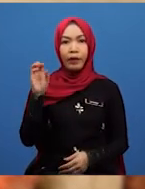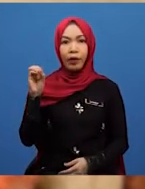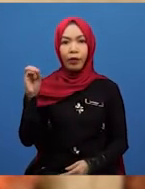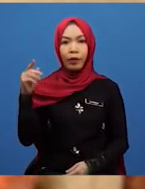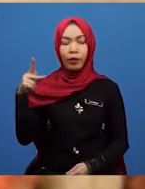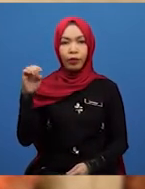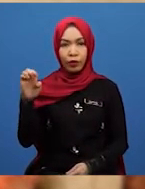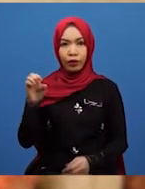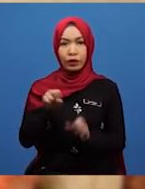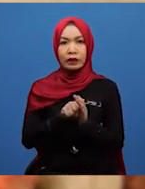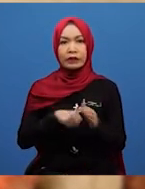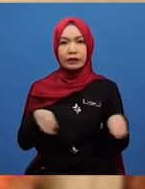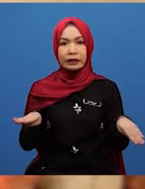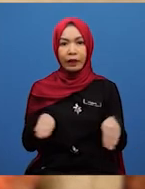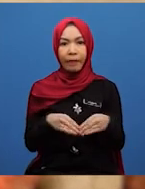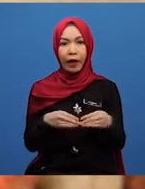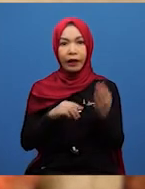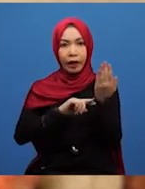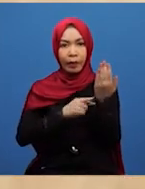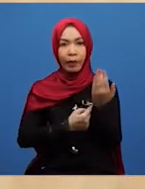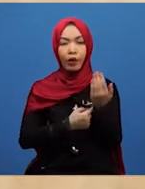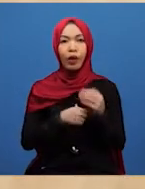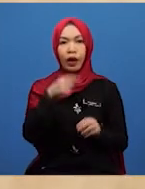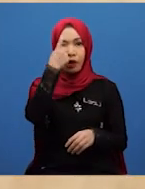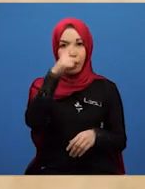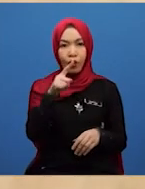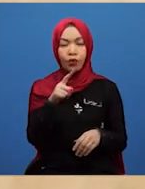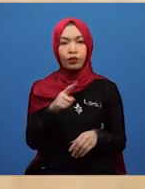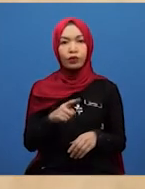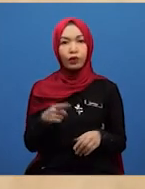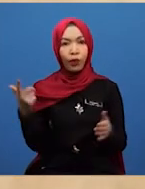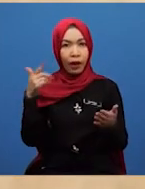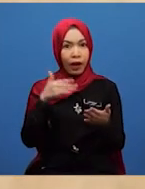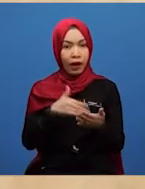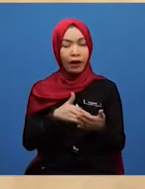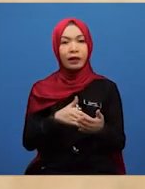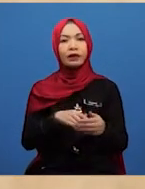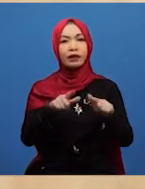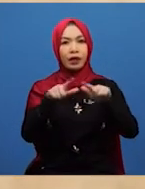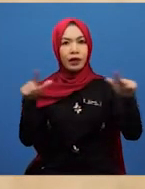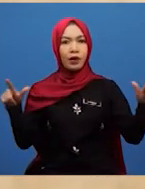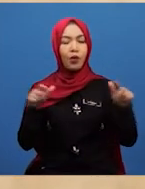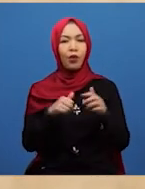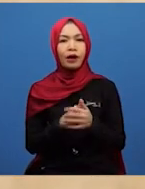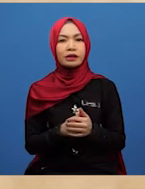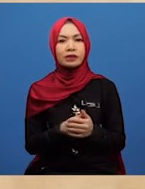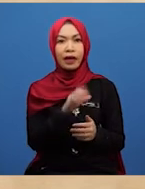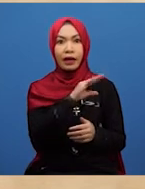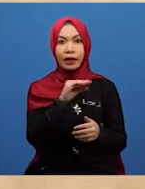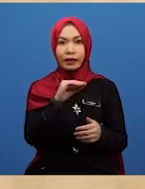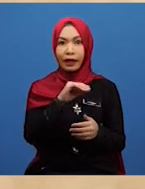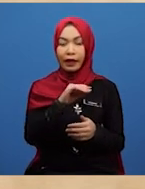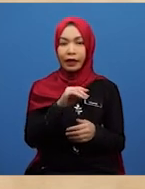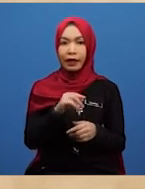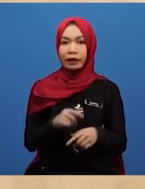kepada penguasaan yang lebih luas. Kemudiannya, ia meliputi kawasan-kawasan lain di